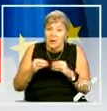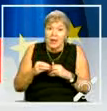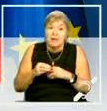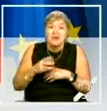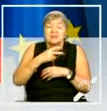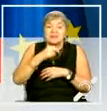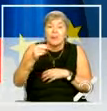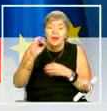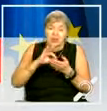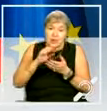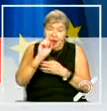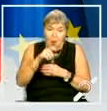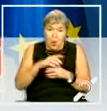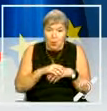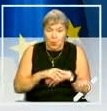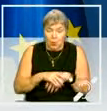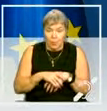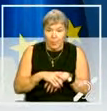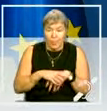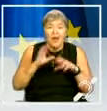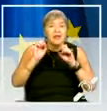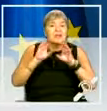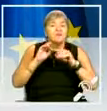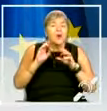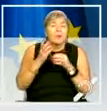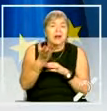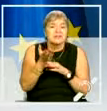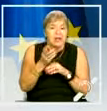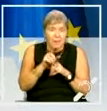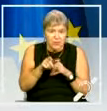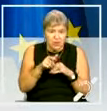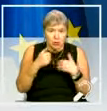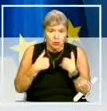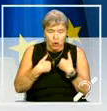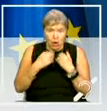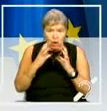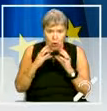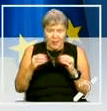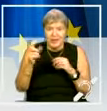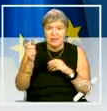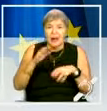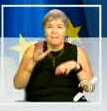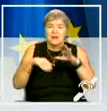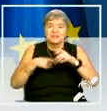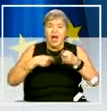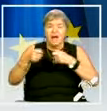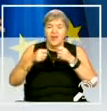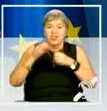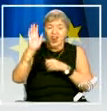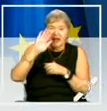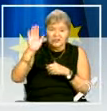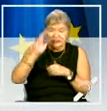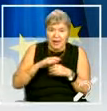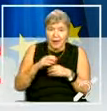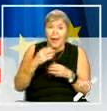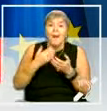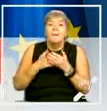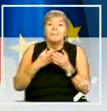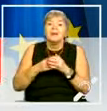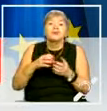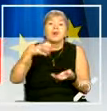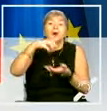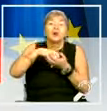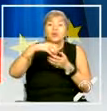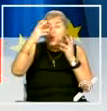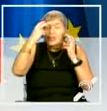Pot să vă spun doar ce informații am solicitat de la Ministerul Afacerilor Externe, pentru că rețeaua diplomatică gestionează